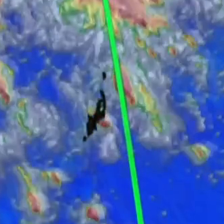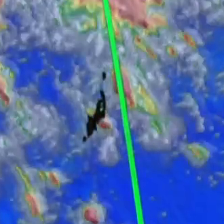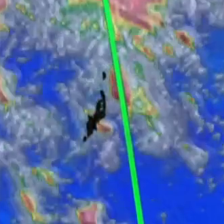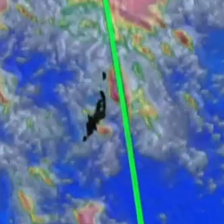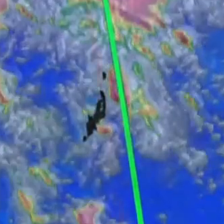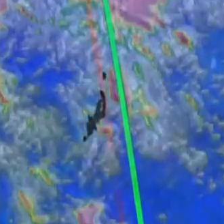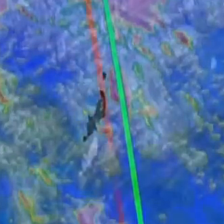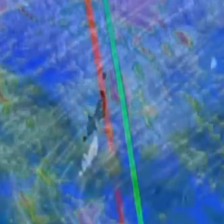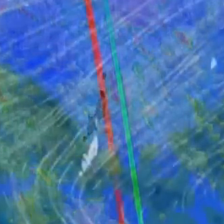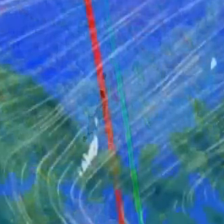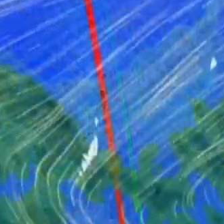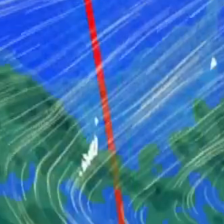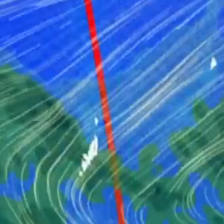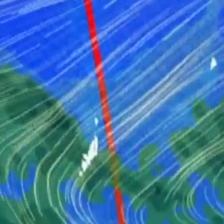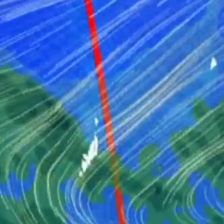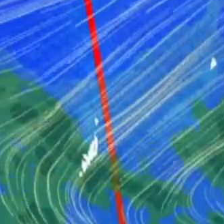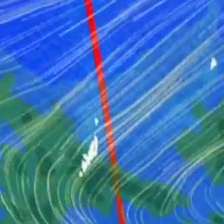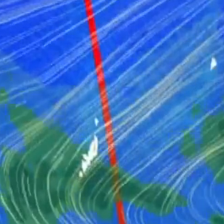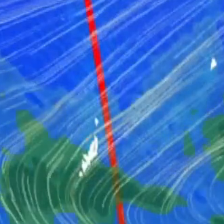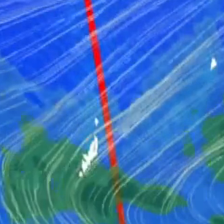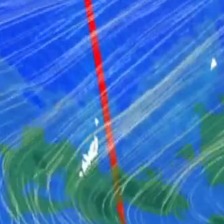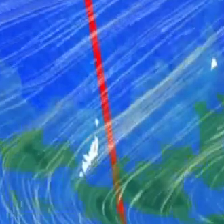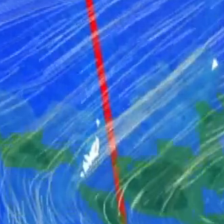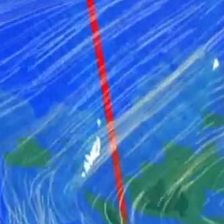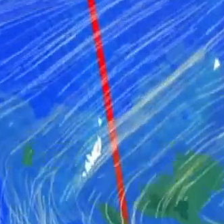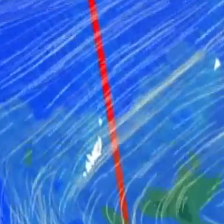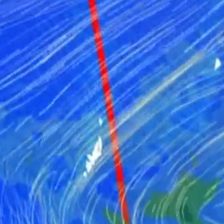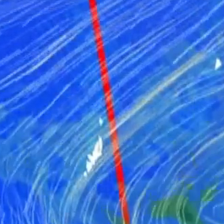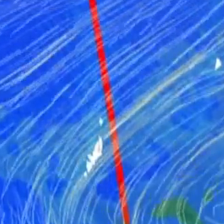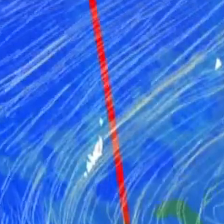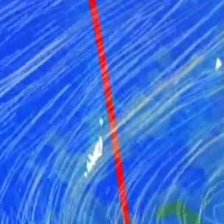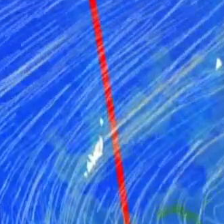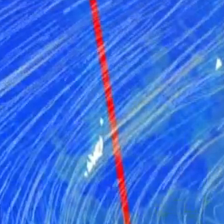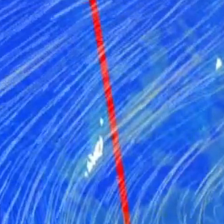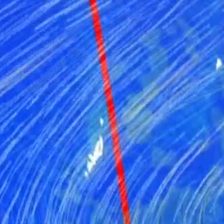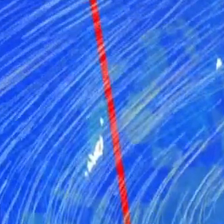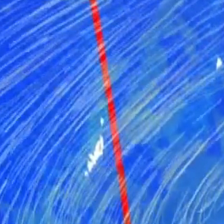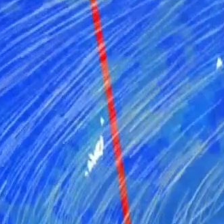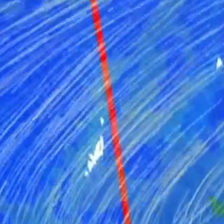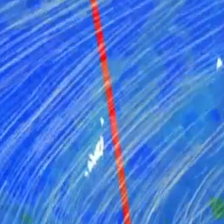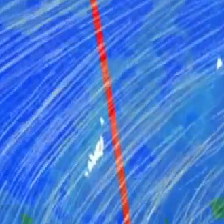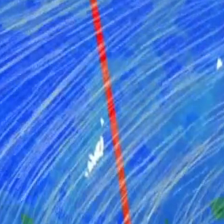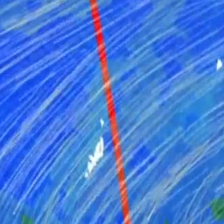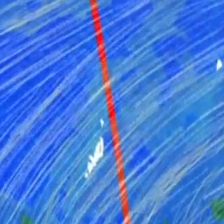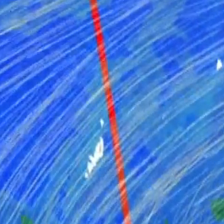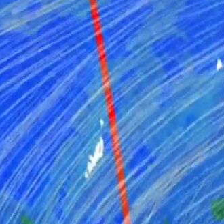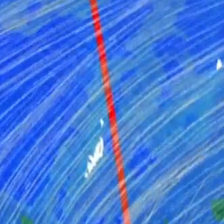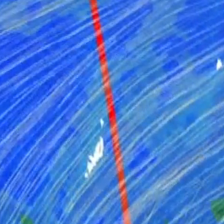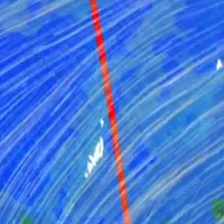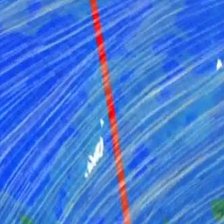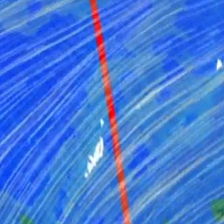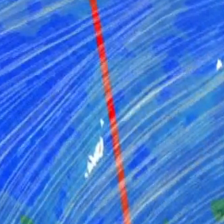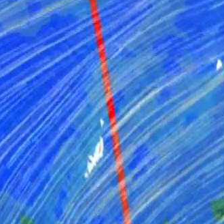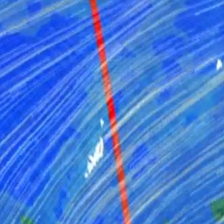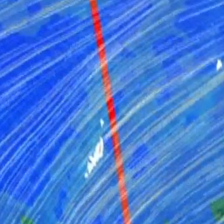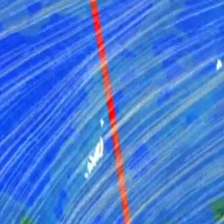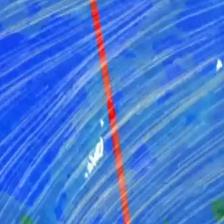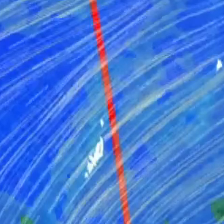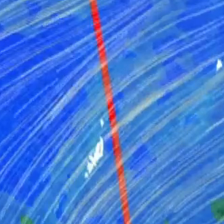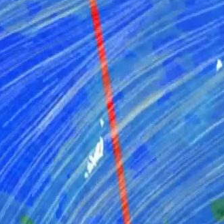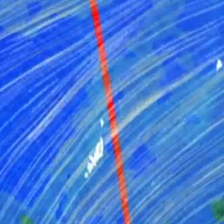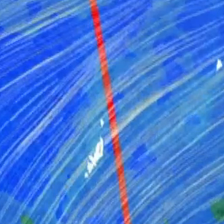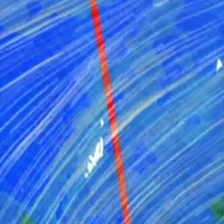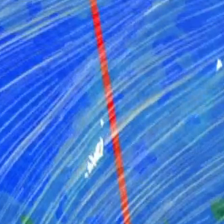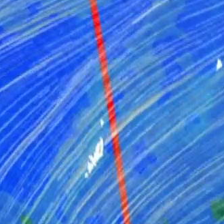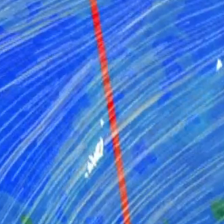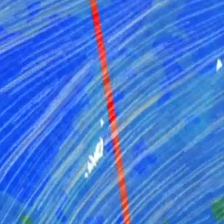dito. Sa wind forecast ng The Weather Company, bukas nasa may sulusi na ang LPA at posibleng doon na maging bagyo habang